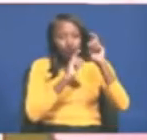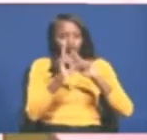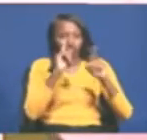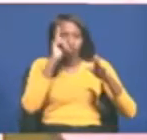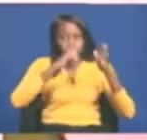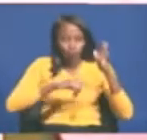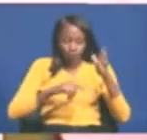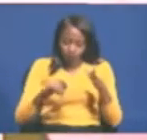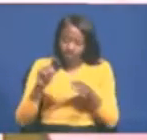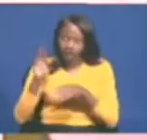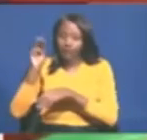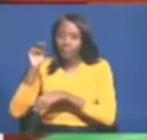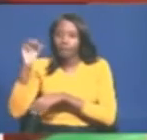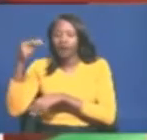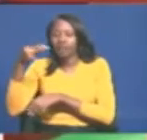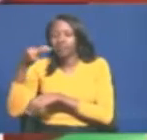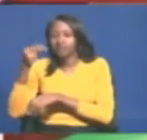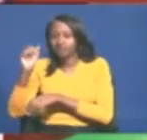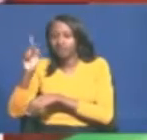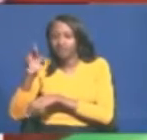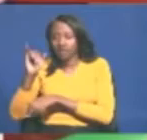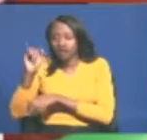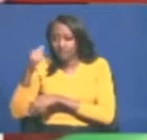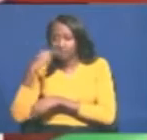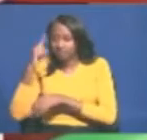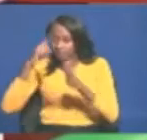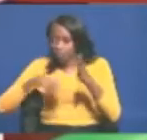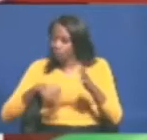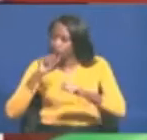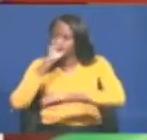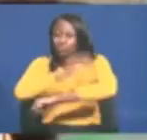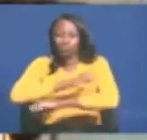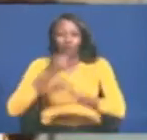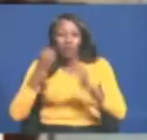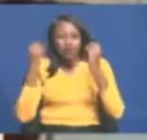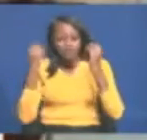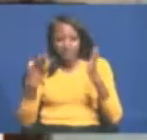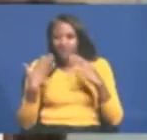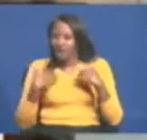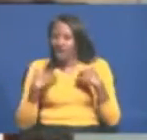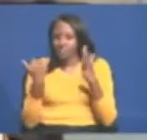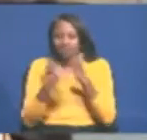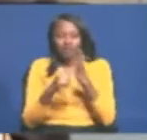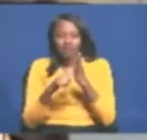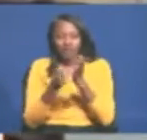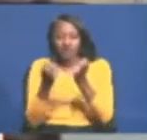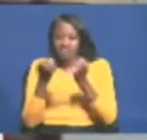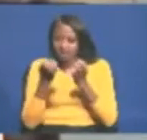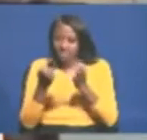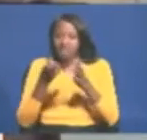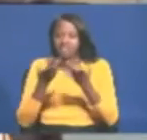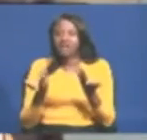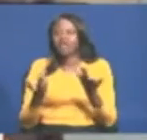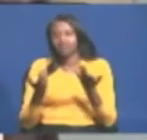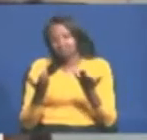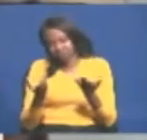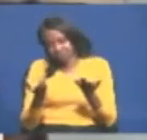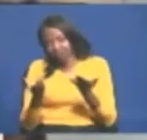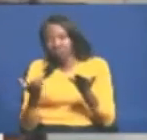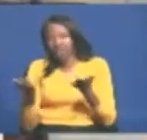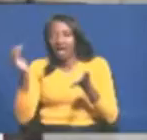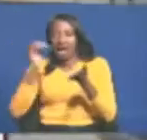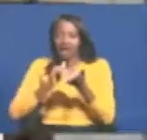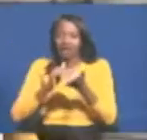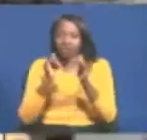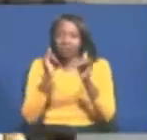Masharia aliyesema kuwa shule nyingi ziko katika hali mbaya na zinahitaji ukarabati. Kile kitu ambacho tu katika viongozi tunaweza fanya ni kusaidia hawa